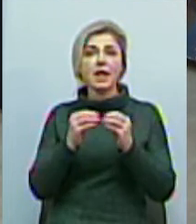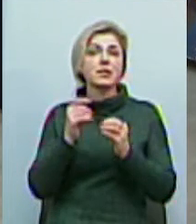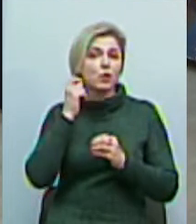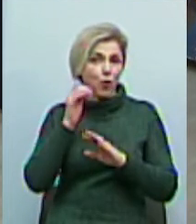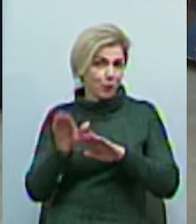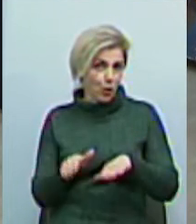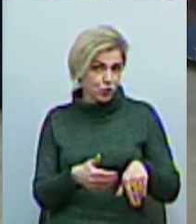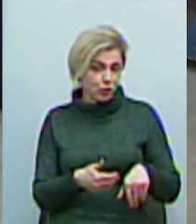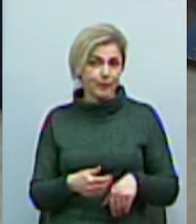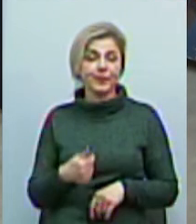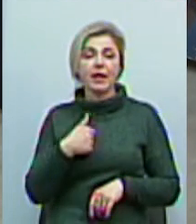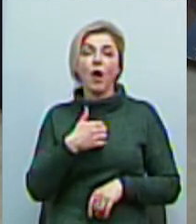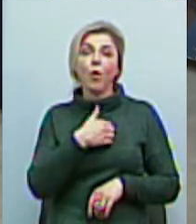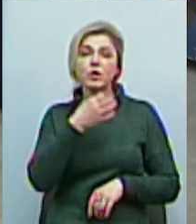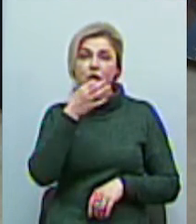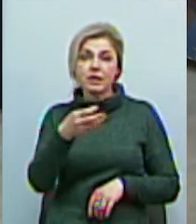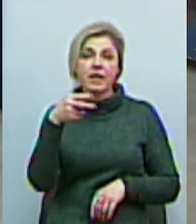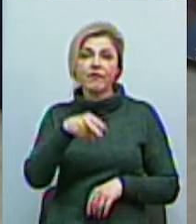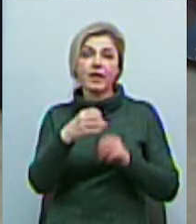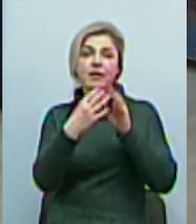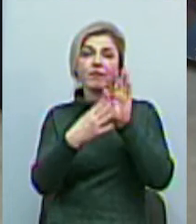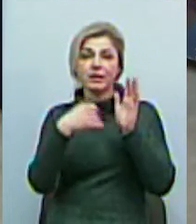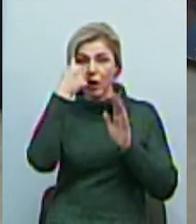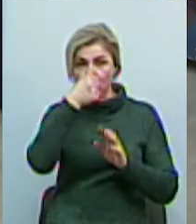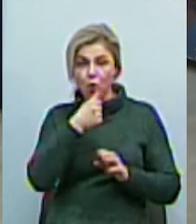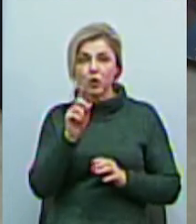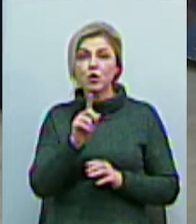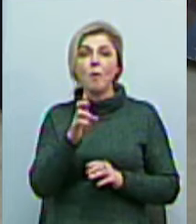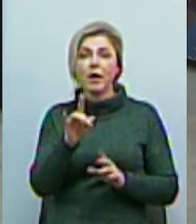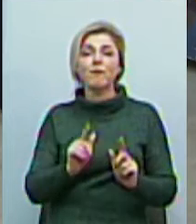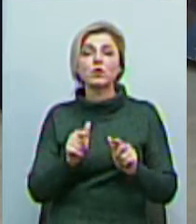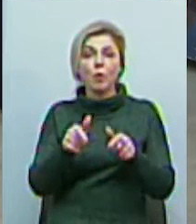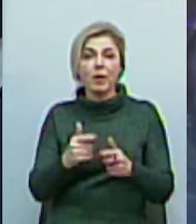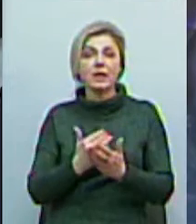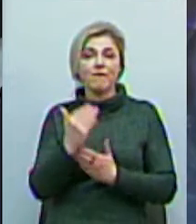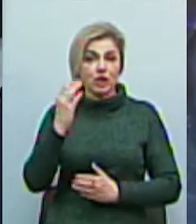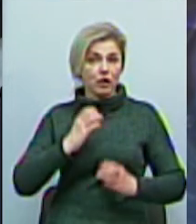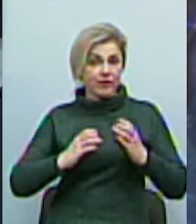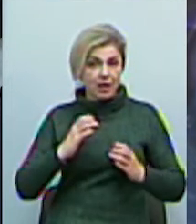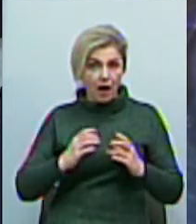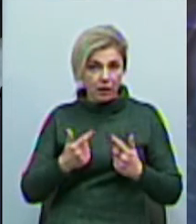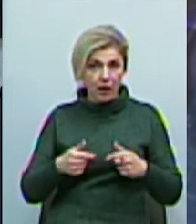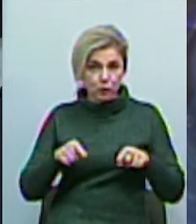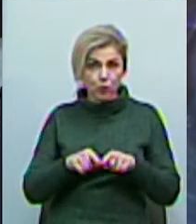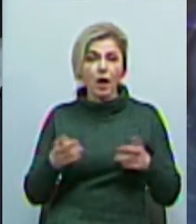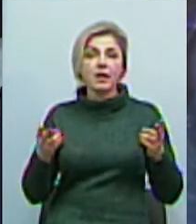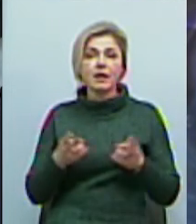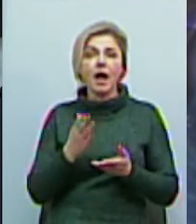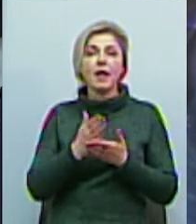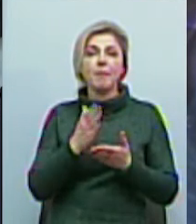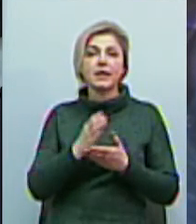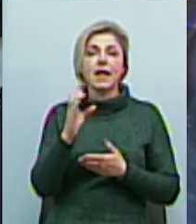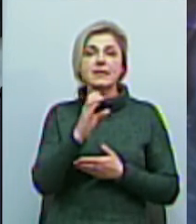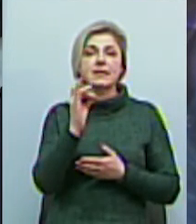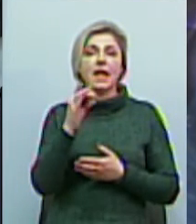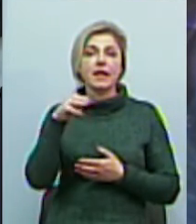Я хочу сказати, що в 2019 році, щоб вступити до вищого навчального закладу, потрібно мати